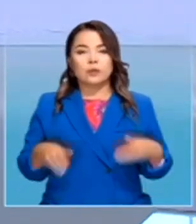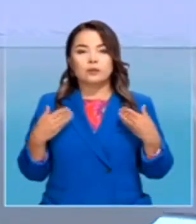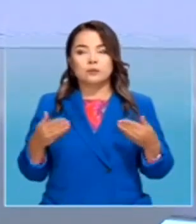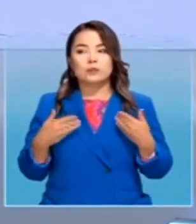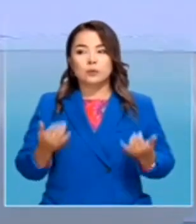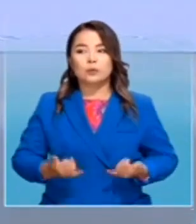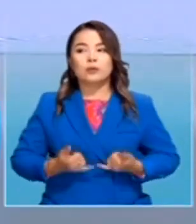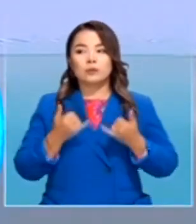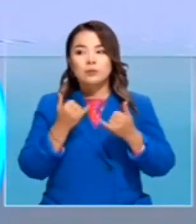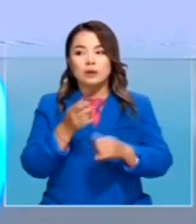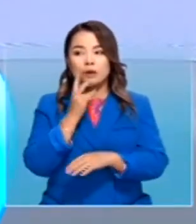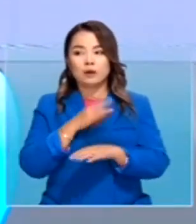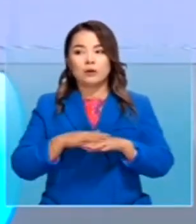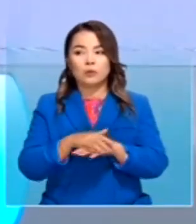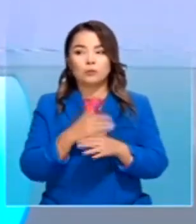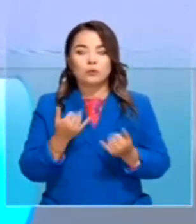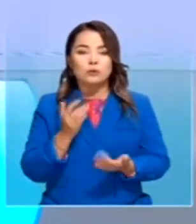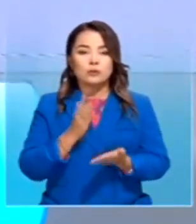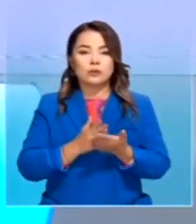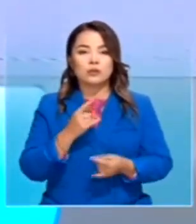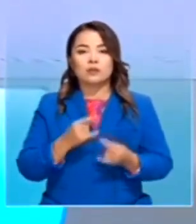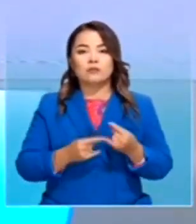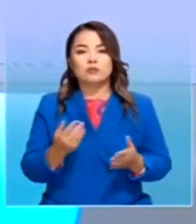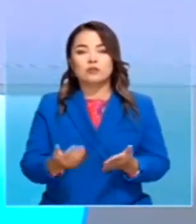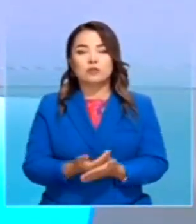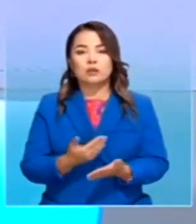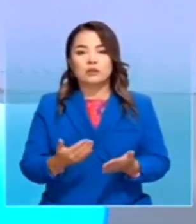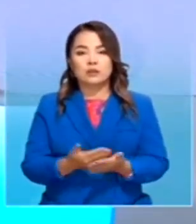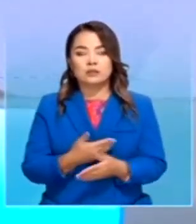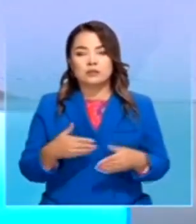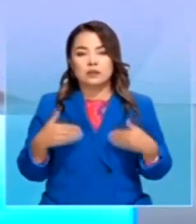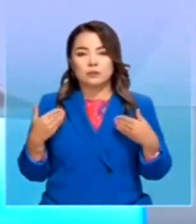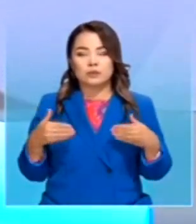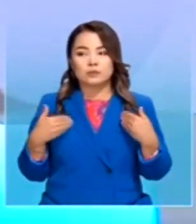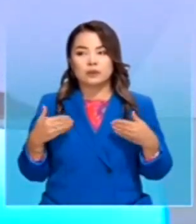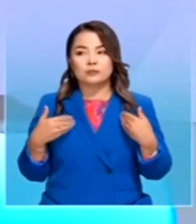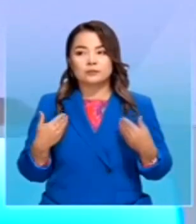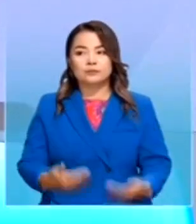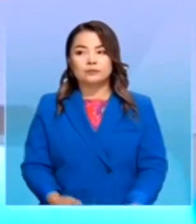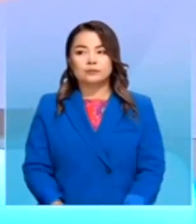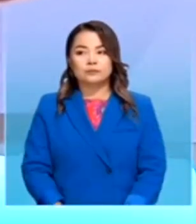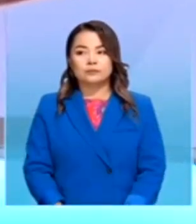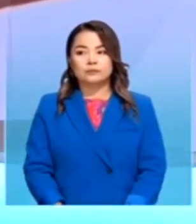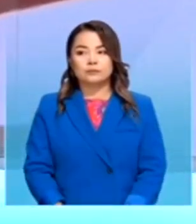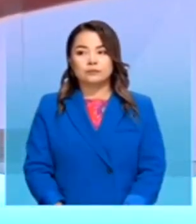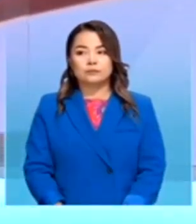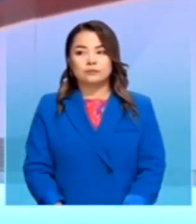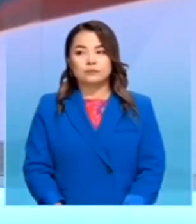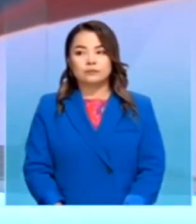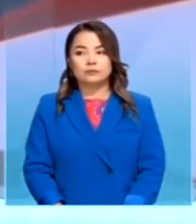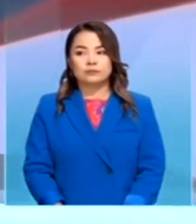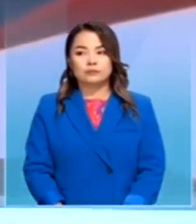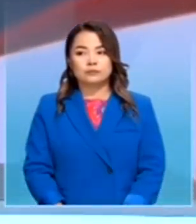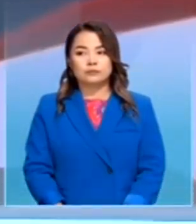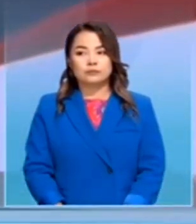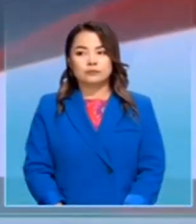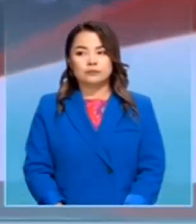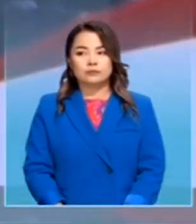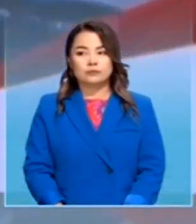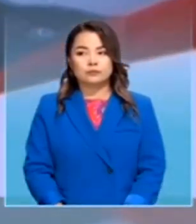Қайырлы кеш, құрметті көрермен, ұлттық арнаның тікелей эфирінде ақпарат қызметі, студияда Армангүл Тоқтамұрат және сурдо аудармада Шырын Жанғабыл. Алдымен